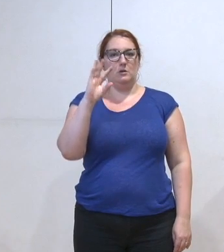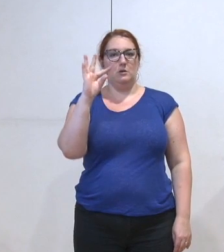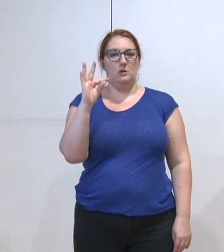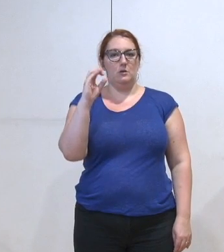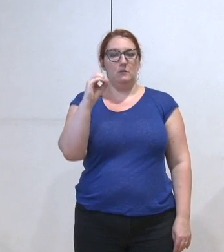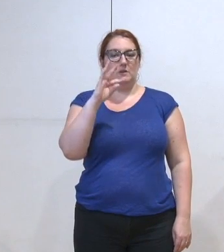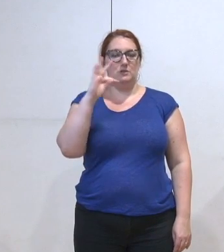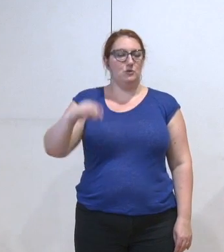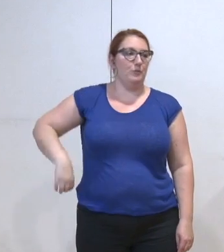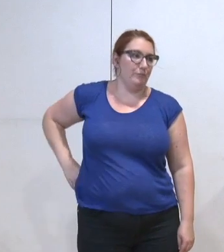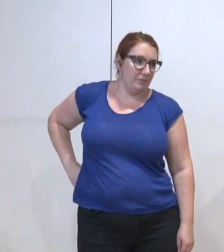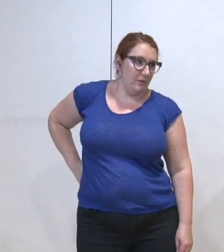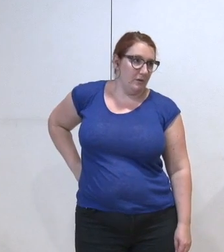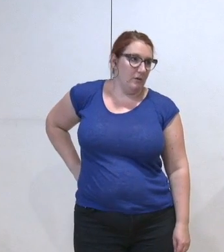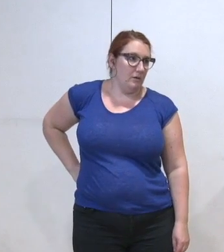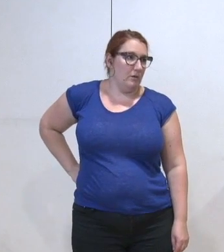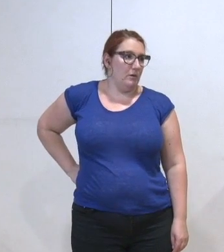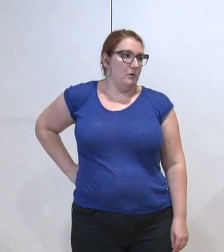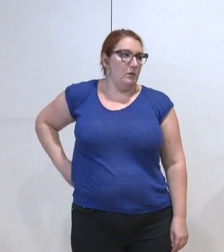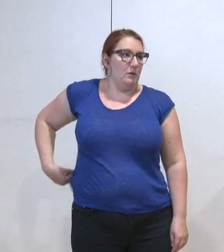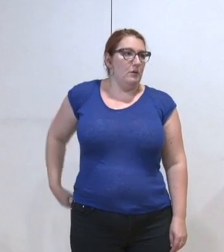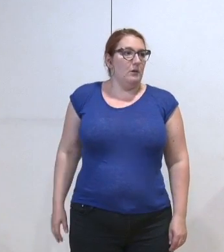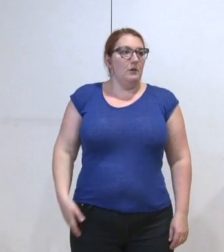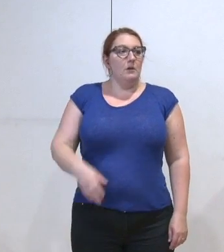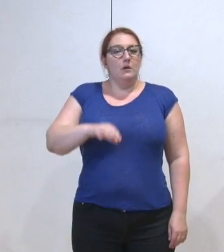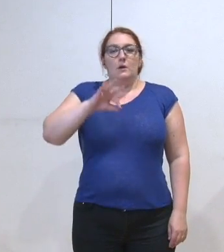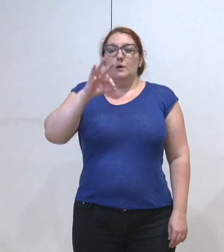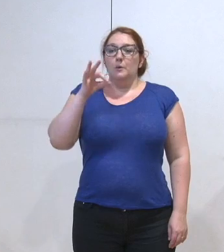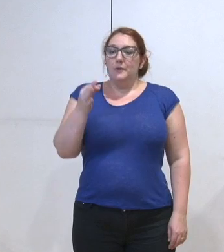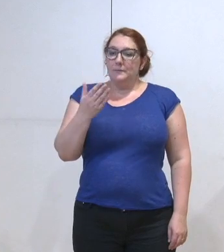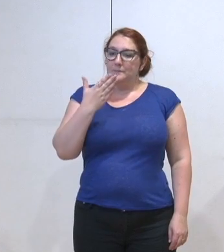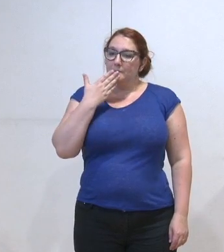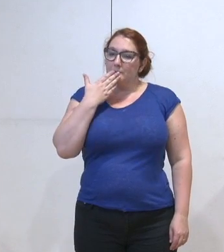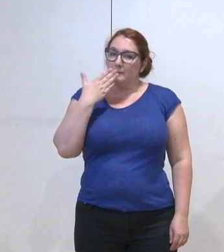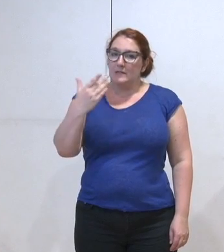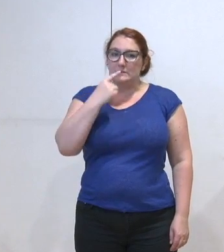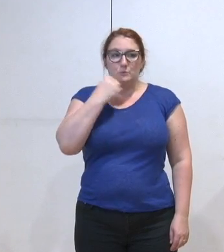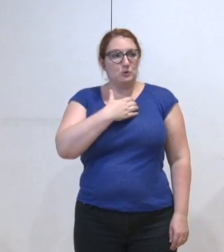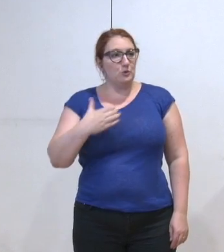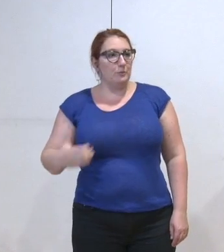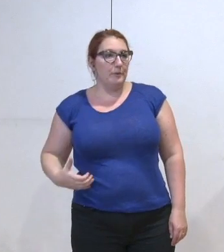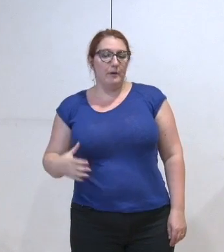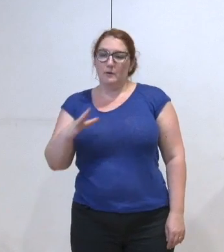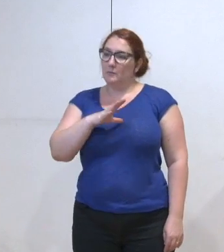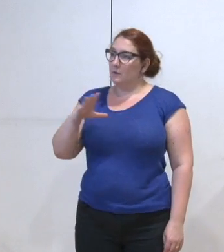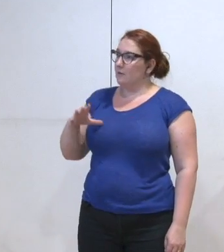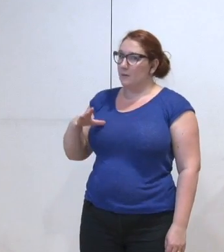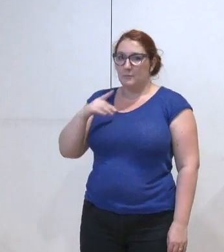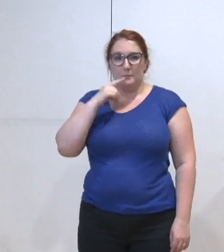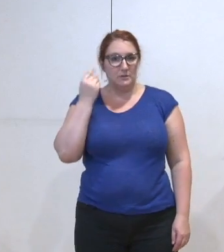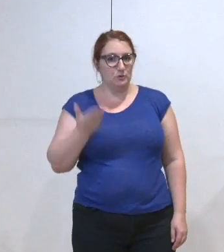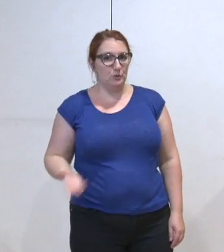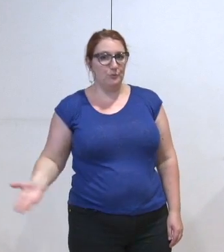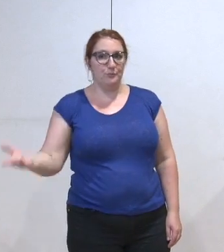oui merci Monsieur le Maire Mesdames Messieurs nous avons